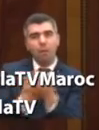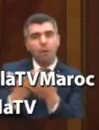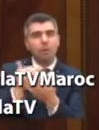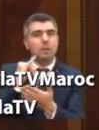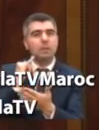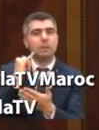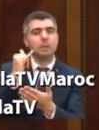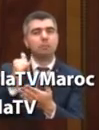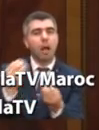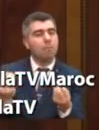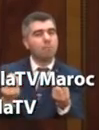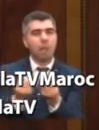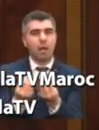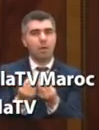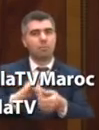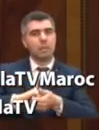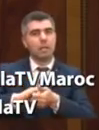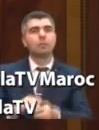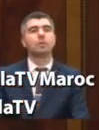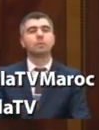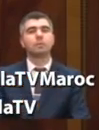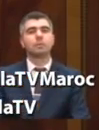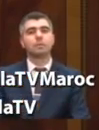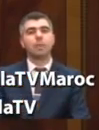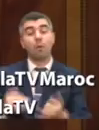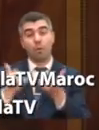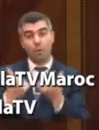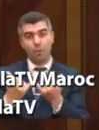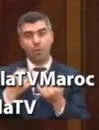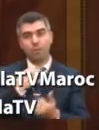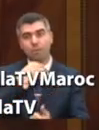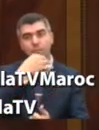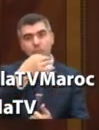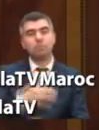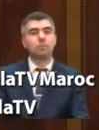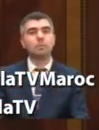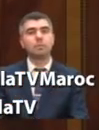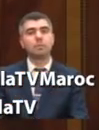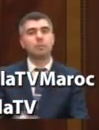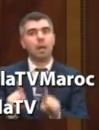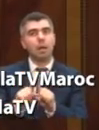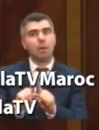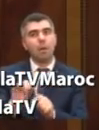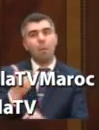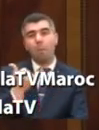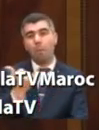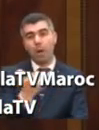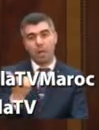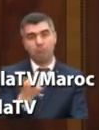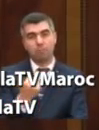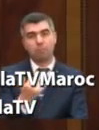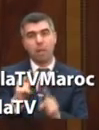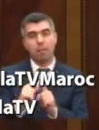الرسمية والشعبية. لا بد ونحن نتحدث عن اليوم الوطني للأسير الفلسطيني